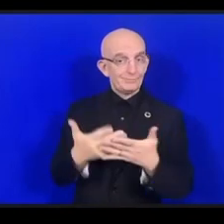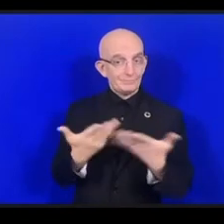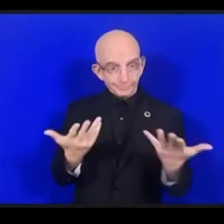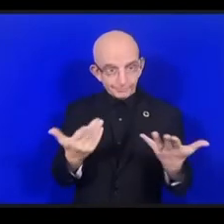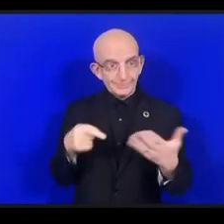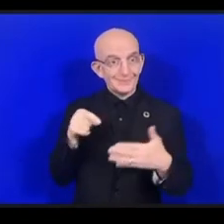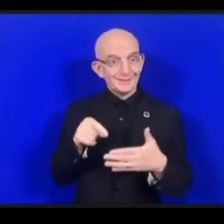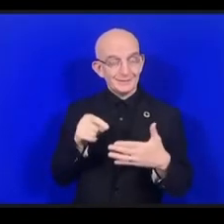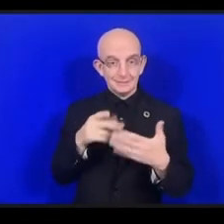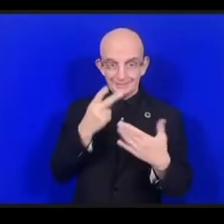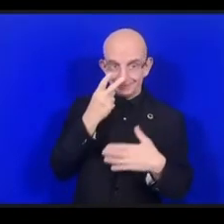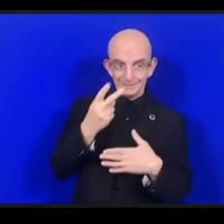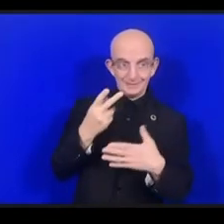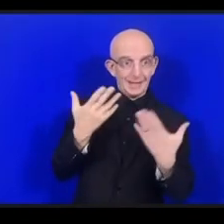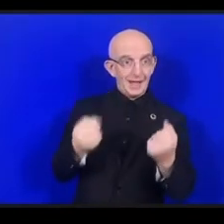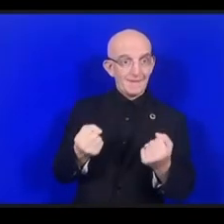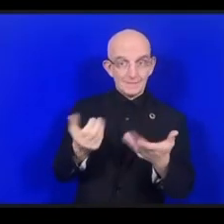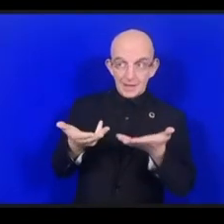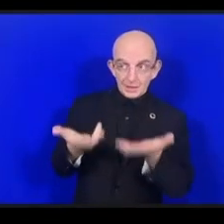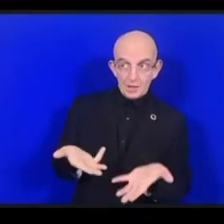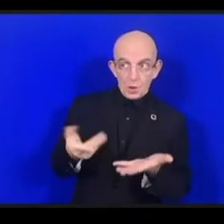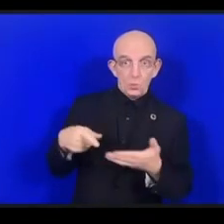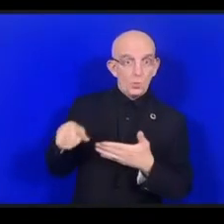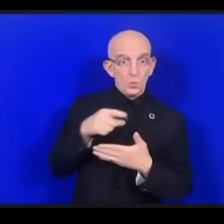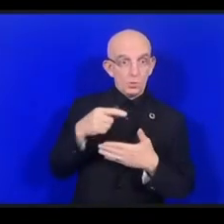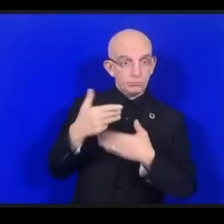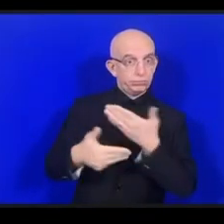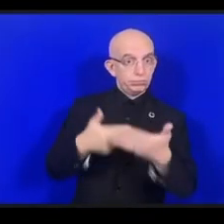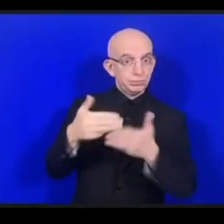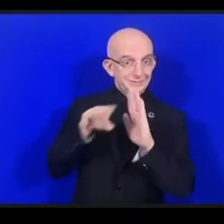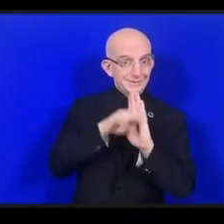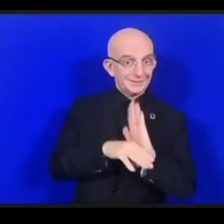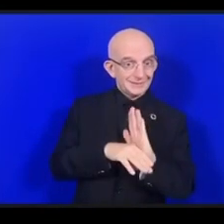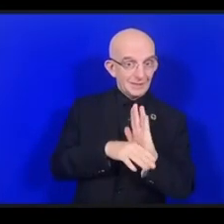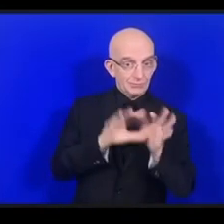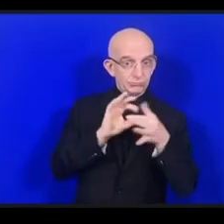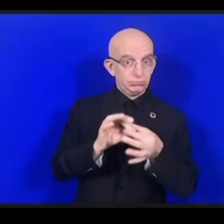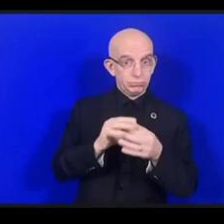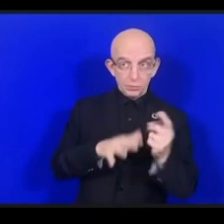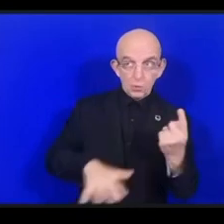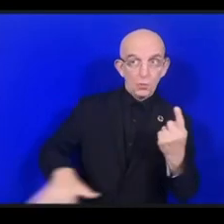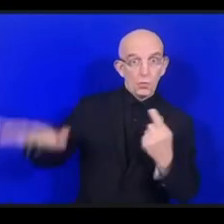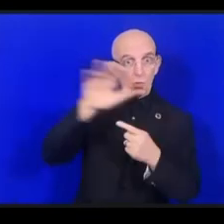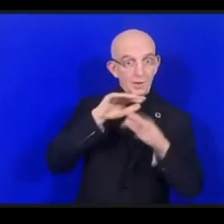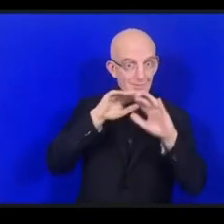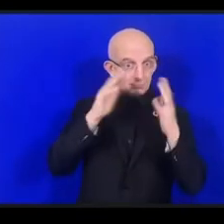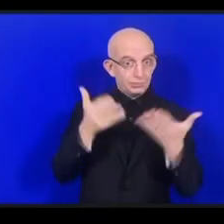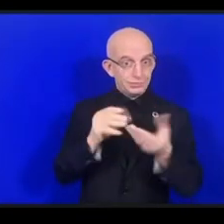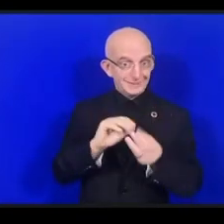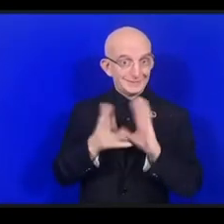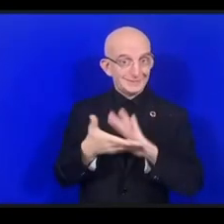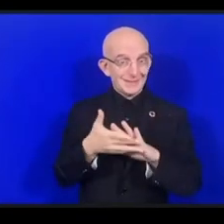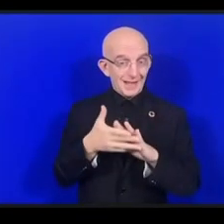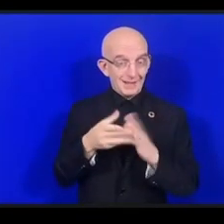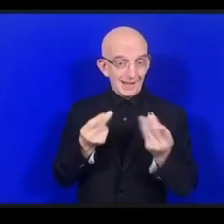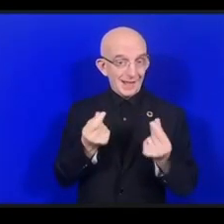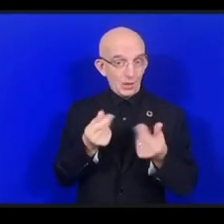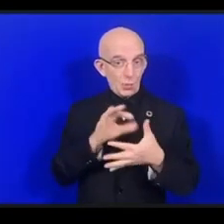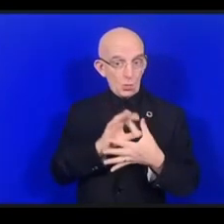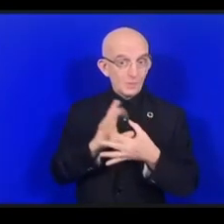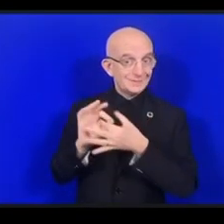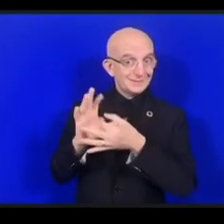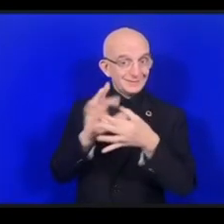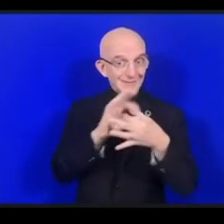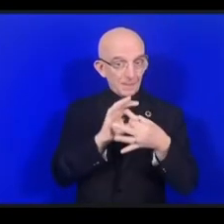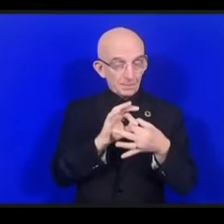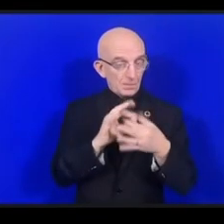有在互联网上，互联网的生态系统上得以实施的话，会发生什么？我们有很